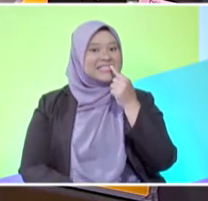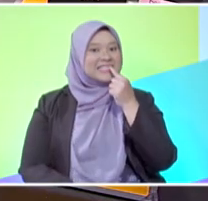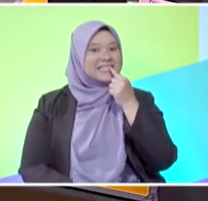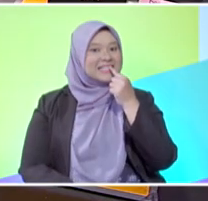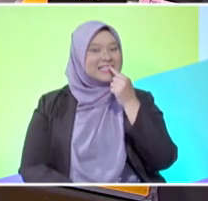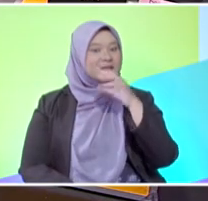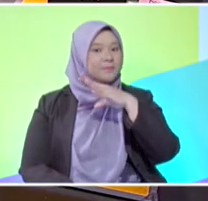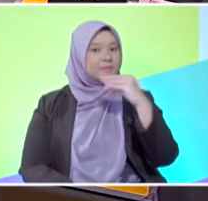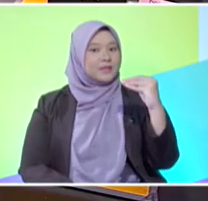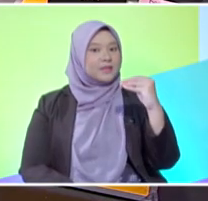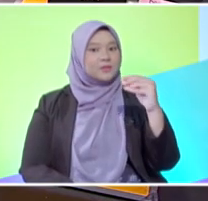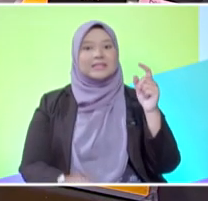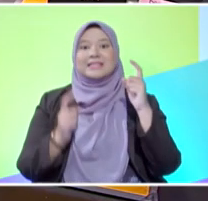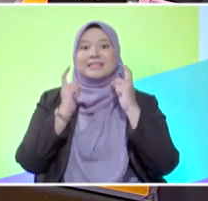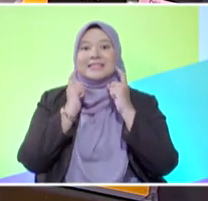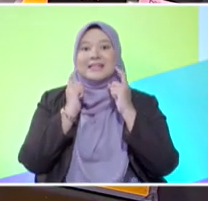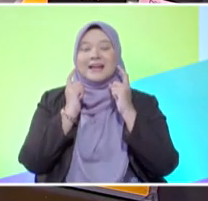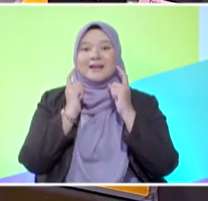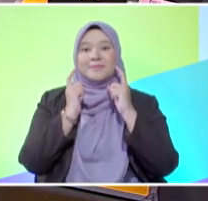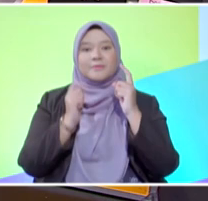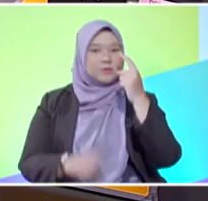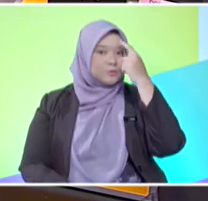kita lihat contoh yang kedua